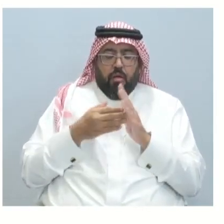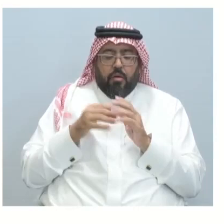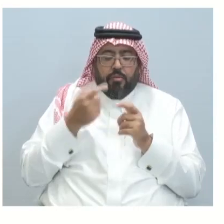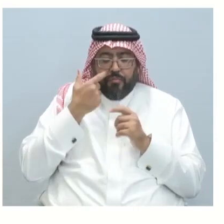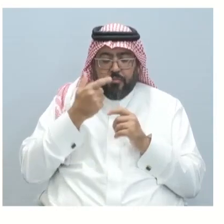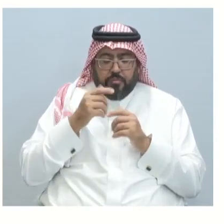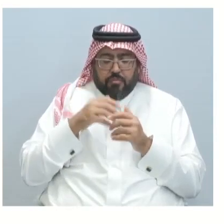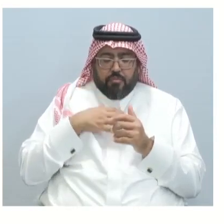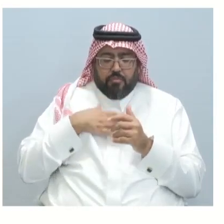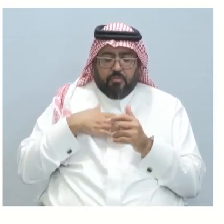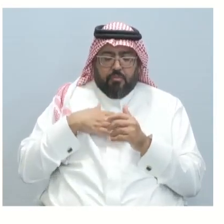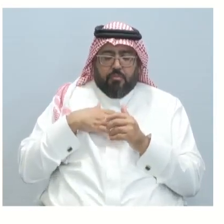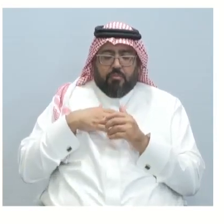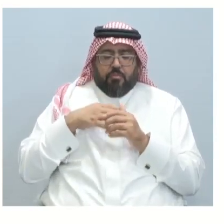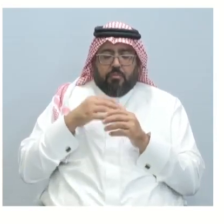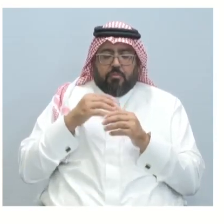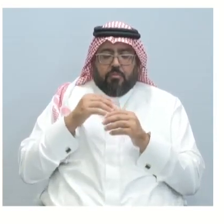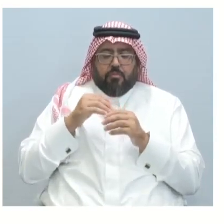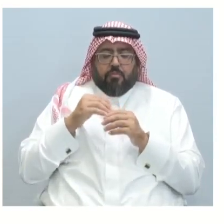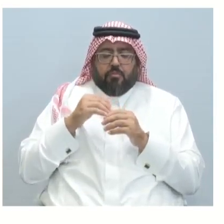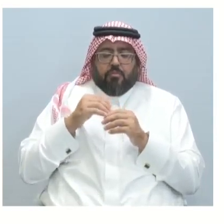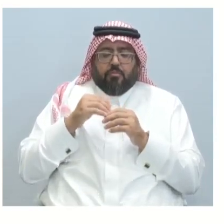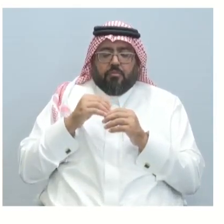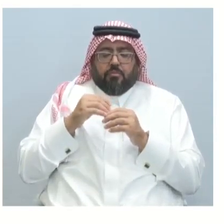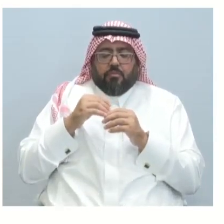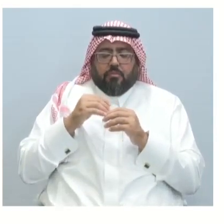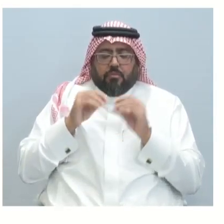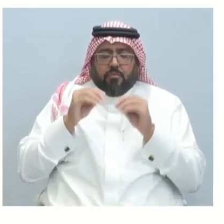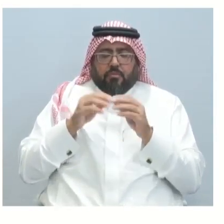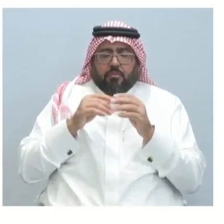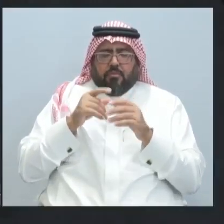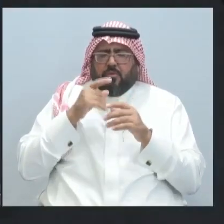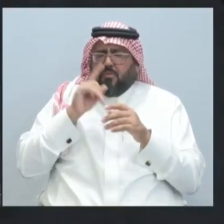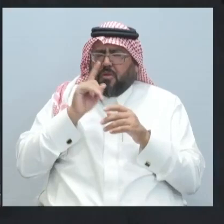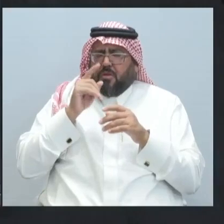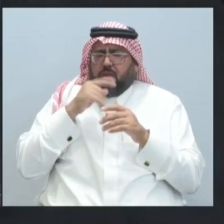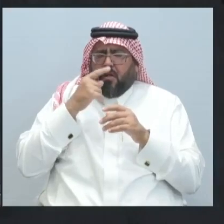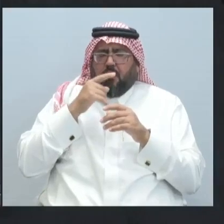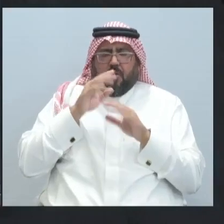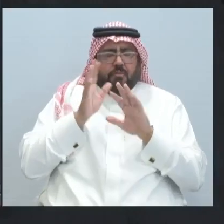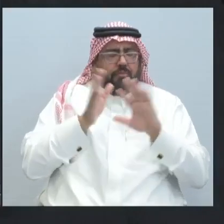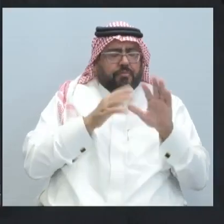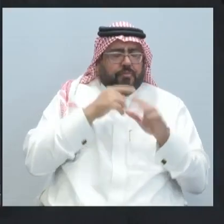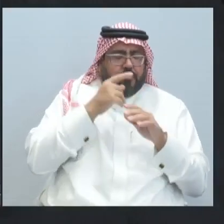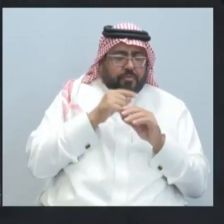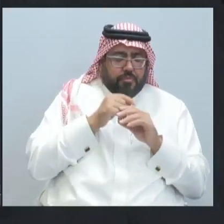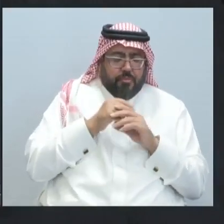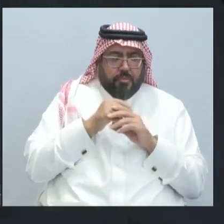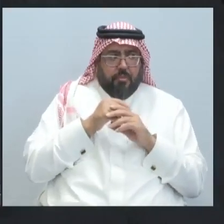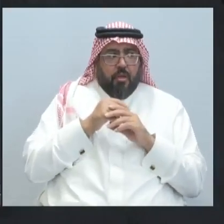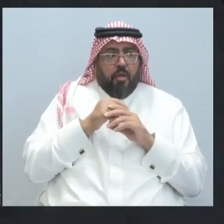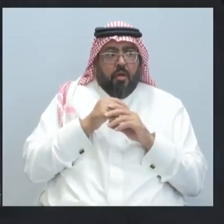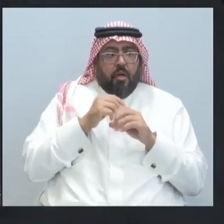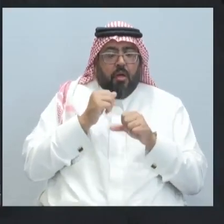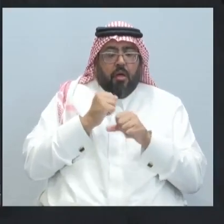مراع مشاعرهما مراعاه مشاعرهما فالشيء الذي يكرهان سماعه ابتعد عن قوله وابتعد عن